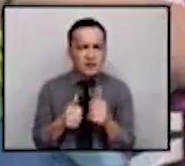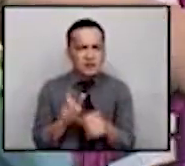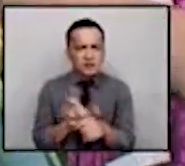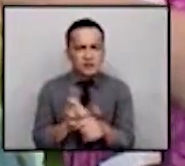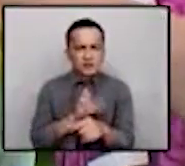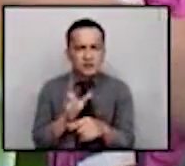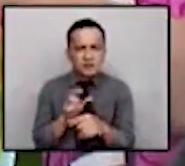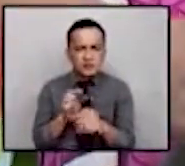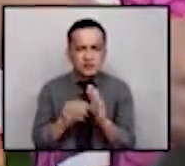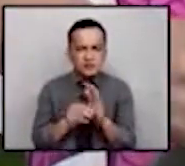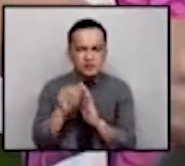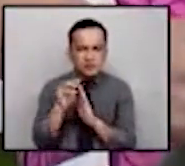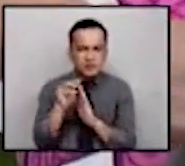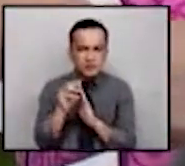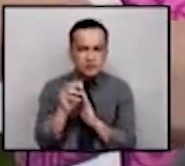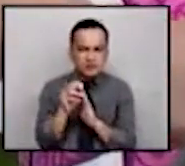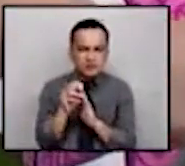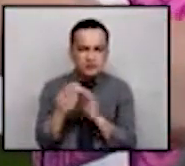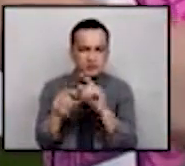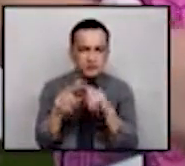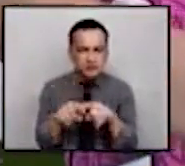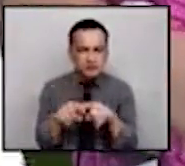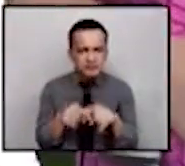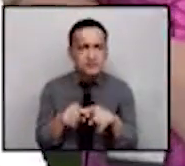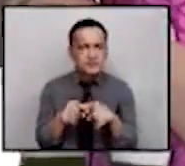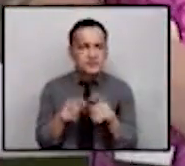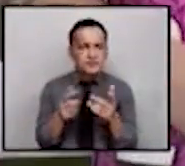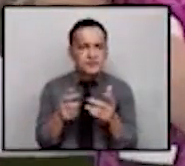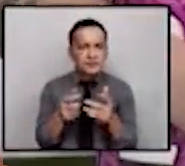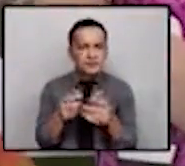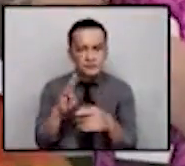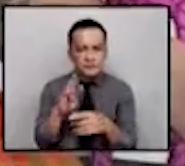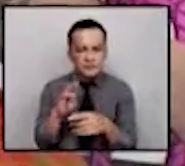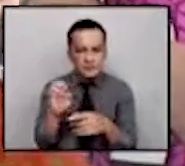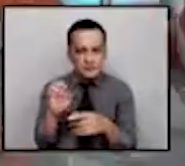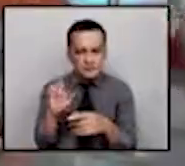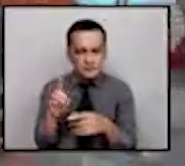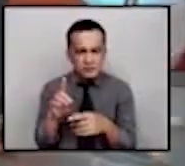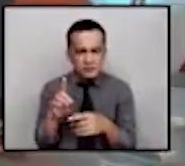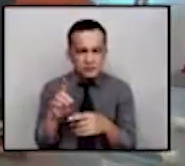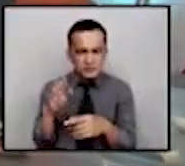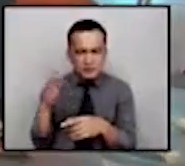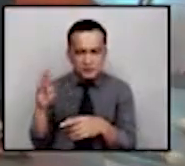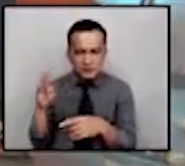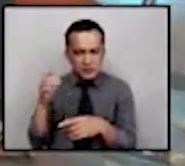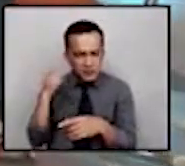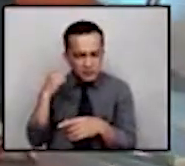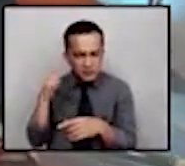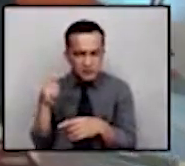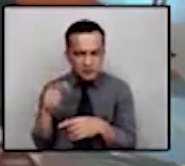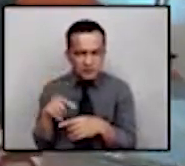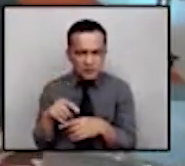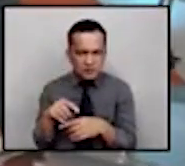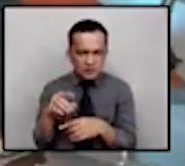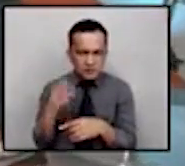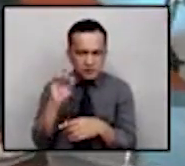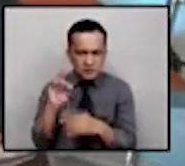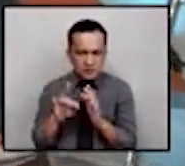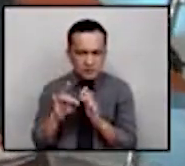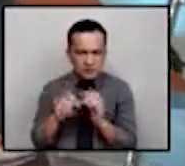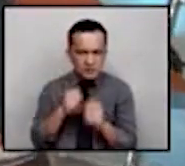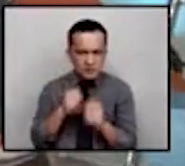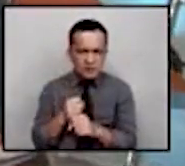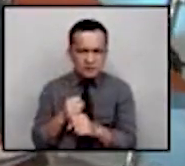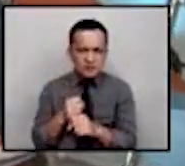maturity nila, depende uli sa mga nila sa breed nila. So, yung blue and gold mako nasa 8 years bago sila mag-matured.